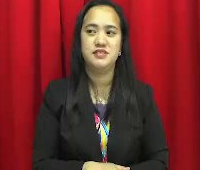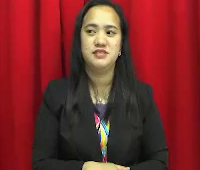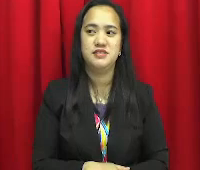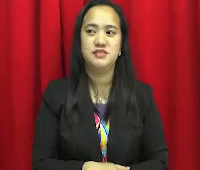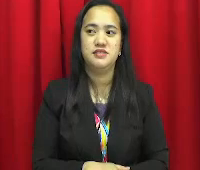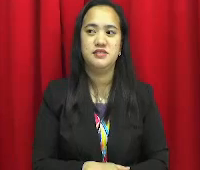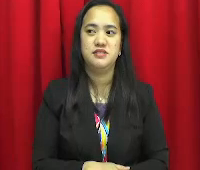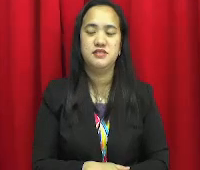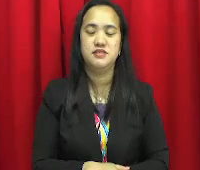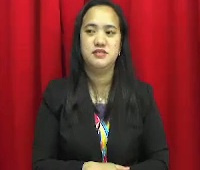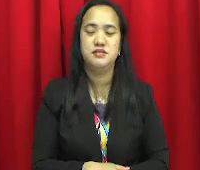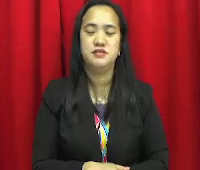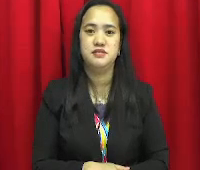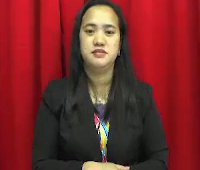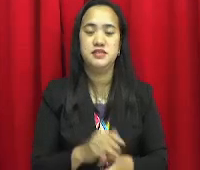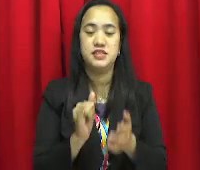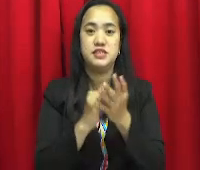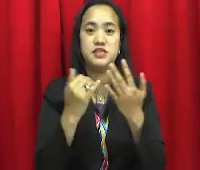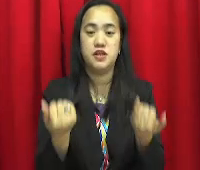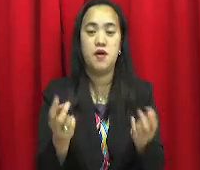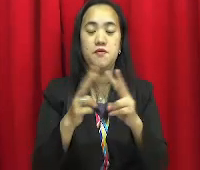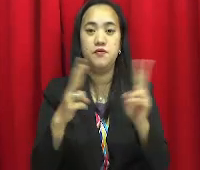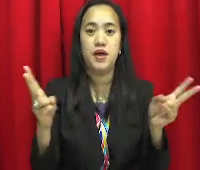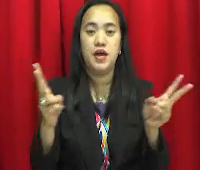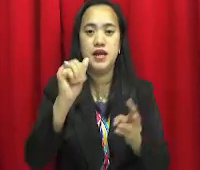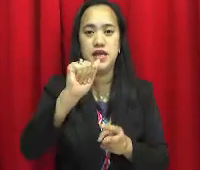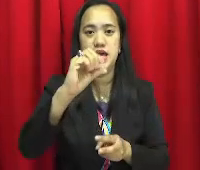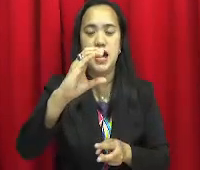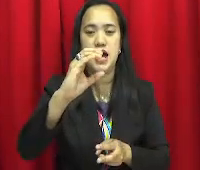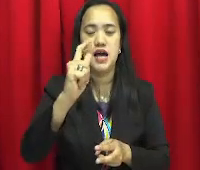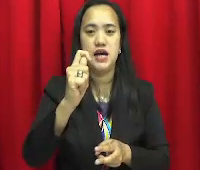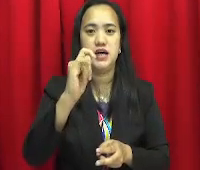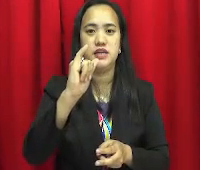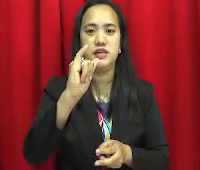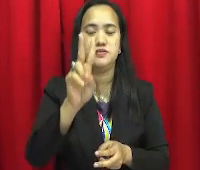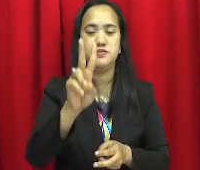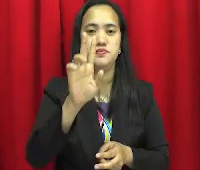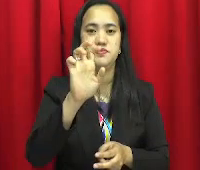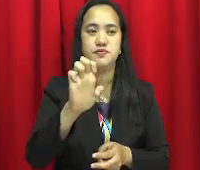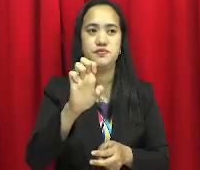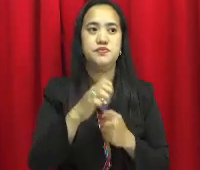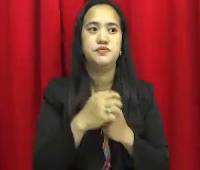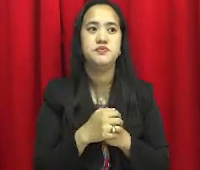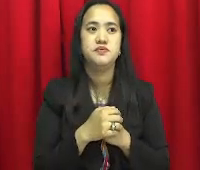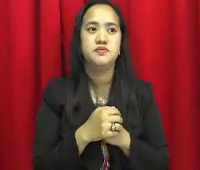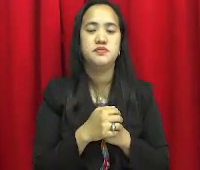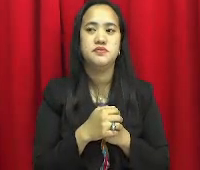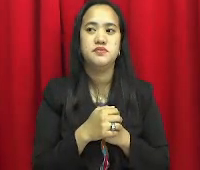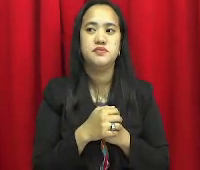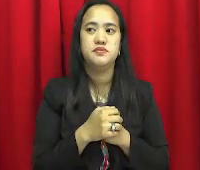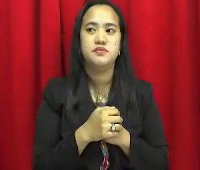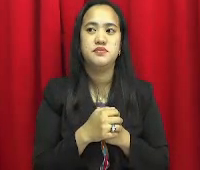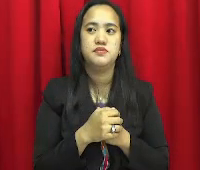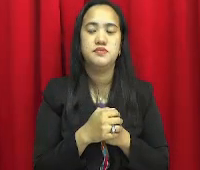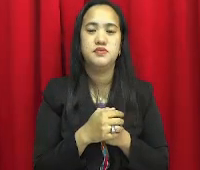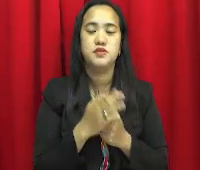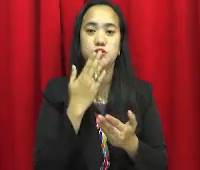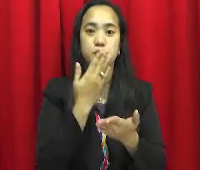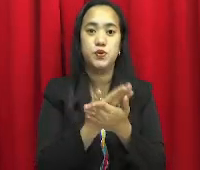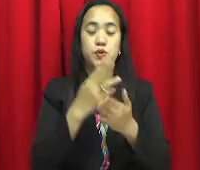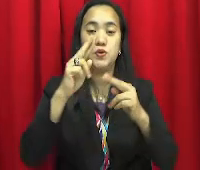sa school. Yeah, tama. Oh, kayang-kaya. Kayang-kaya, mga kabataan. Tuwing Sabado, nasa ano yan?